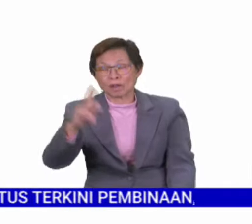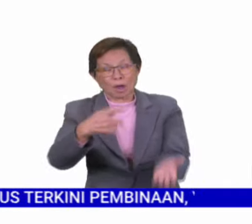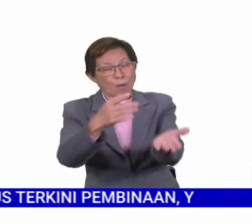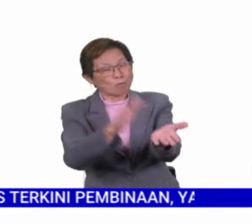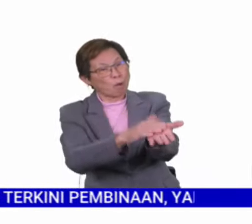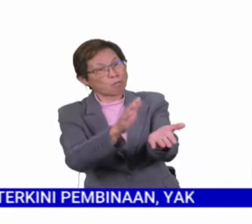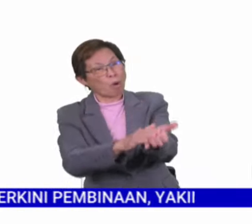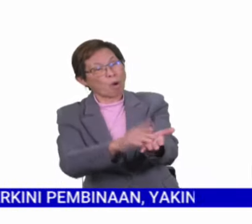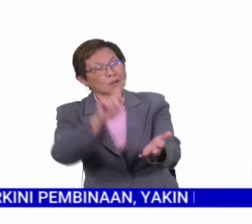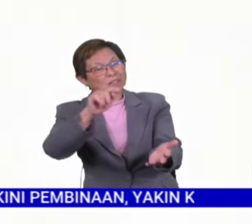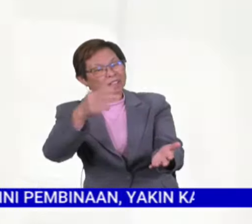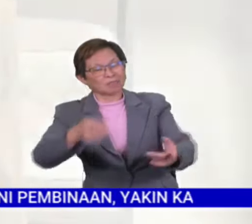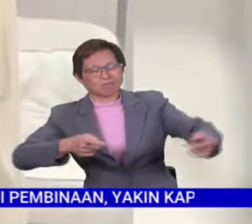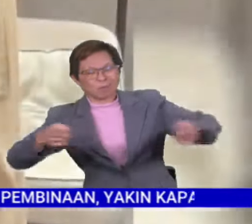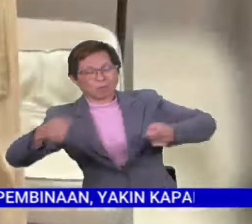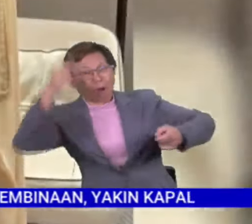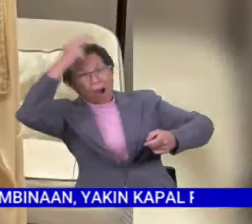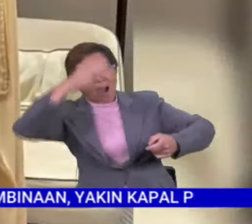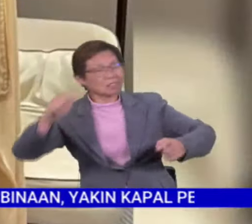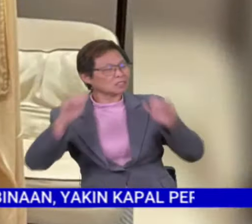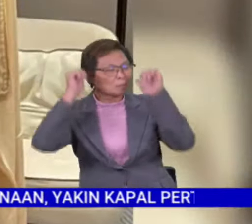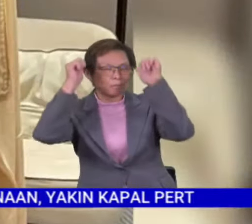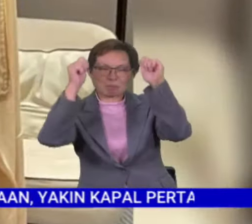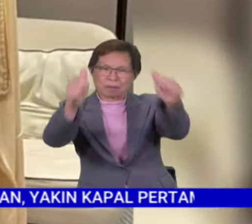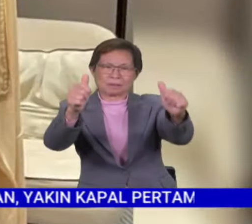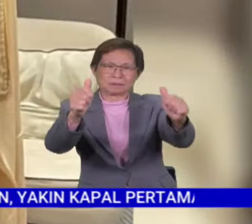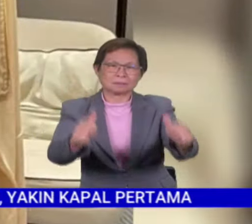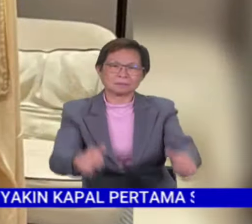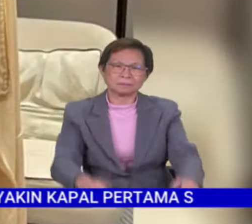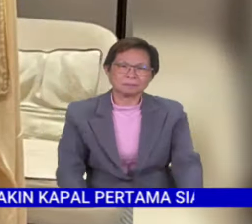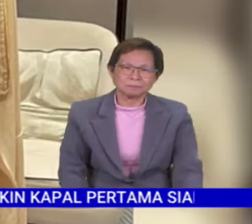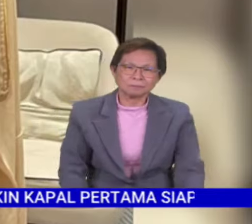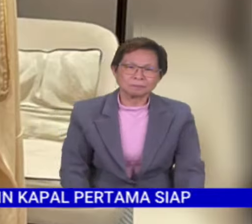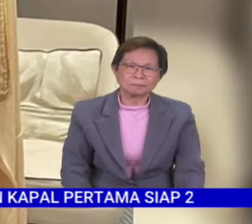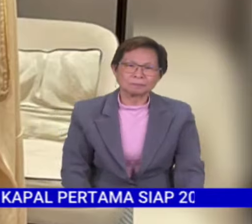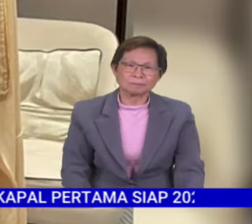TH atas pengendalian haji yang terbaik.